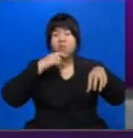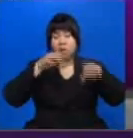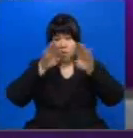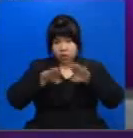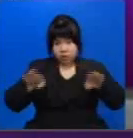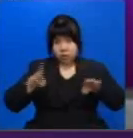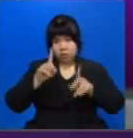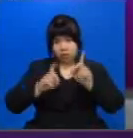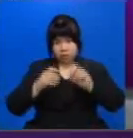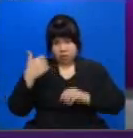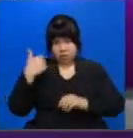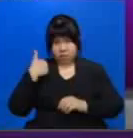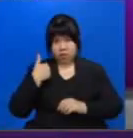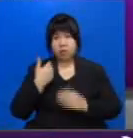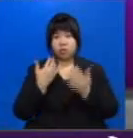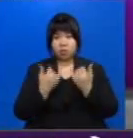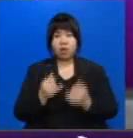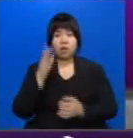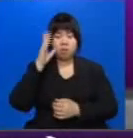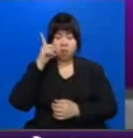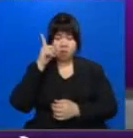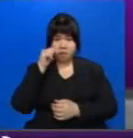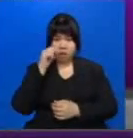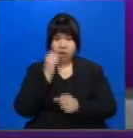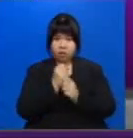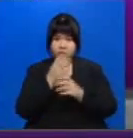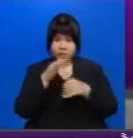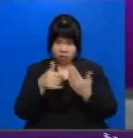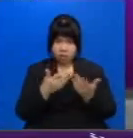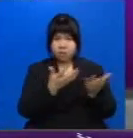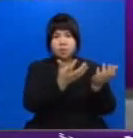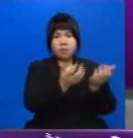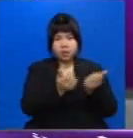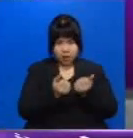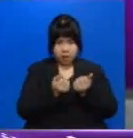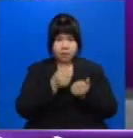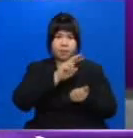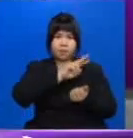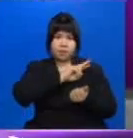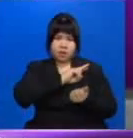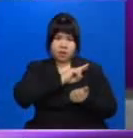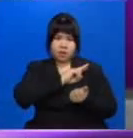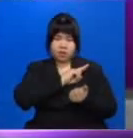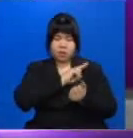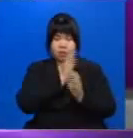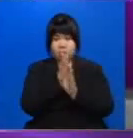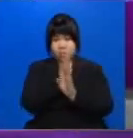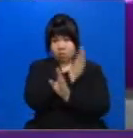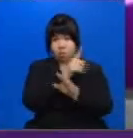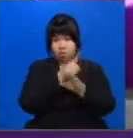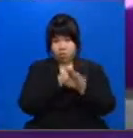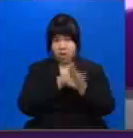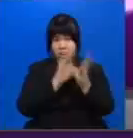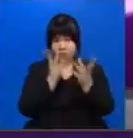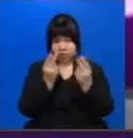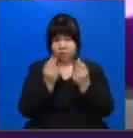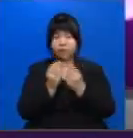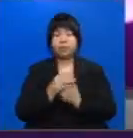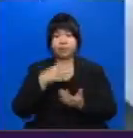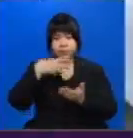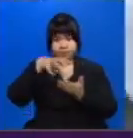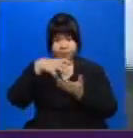ำให้ผู้ปกครองต้องปรับตัวด้วยการไปรับบุตรหลานหลังเลิกเรียนเร็วขึ้นจากเวลาปกติเพื่อความปลอดภัยติดตามจากรายงาน